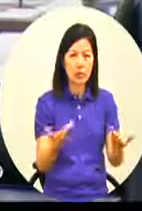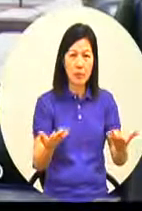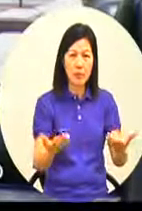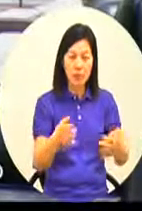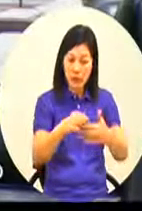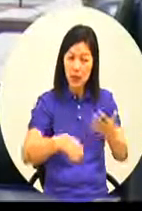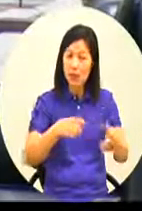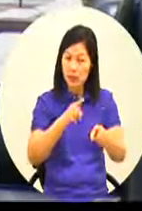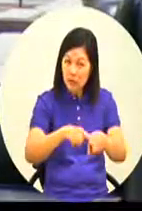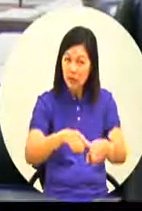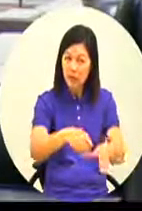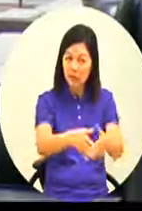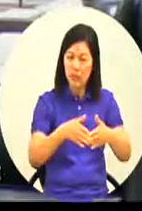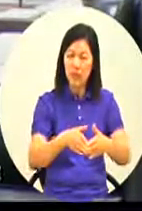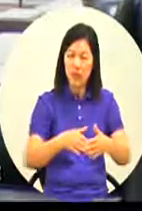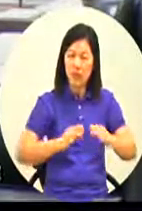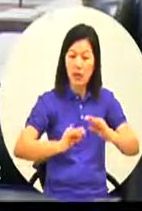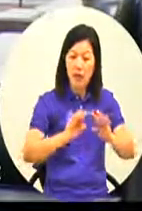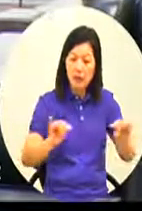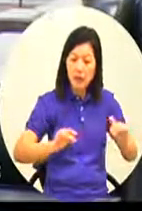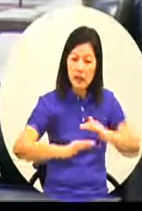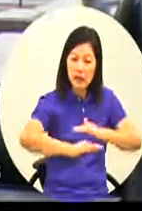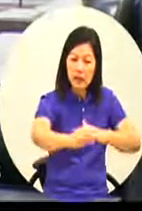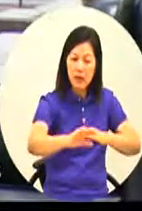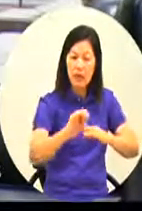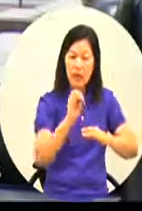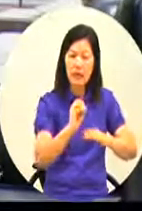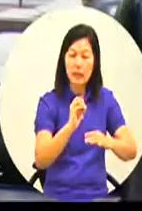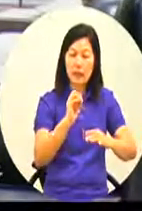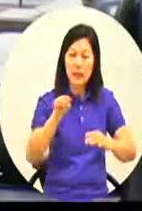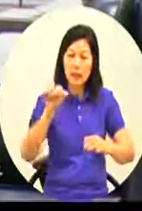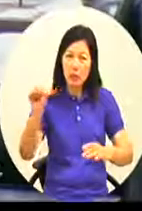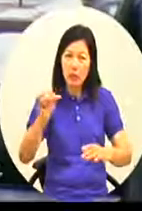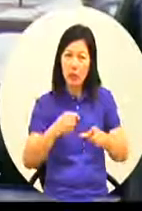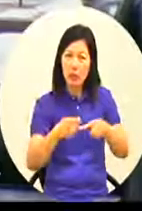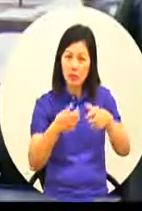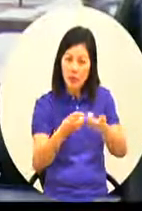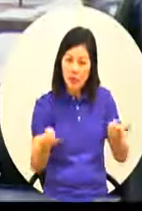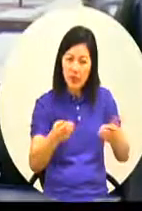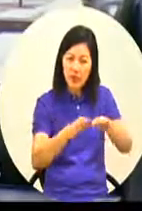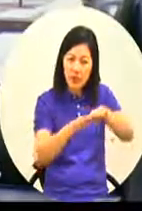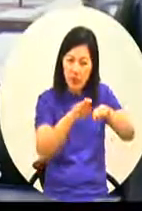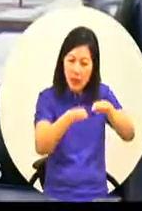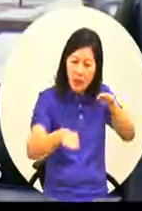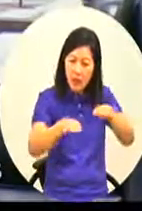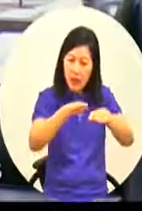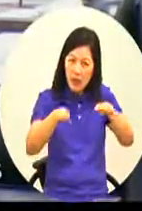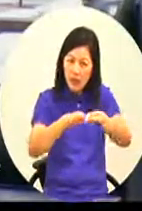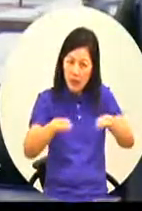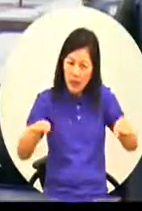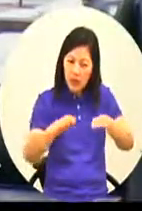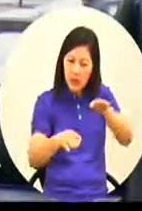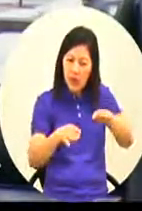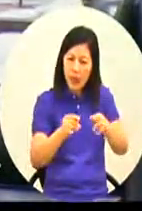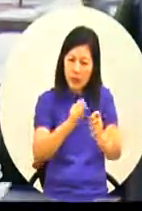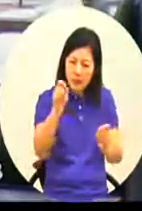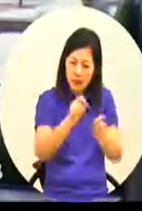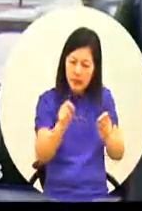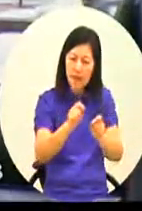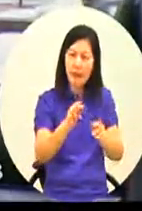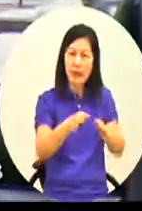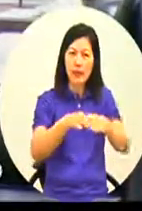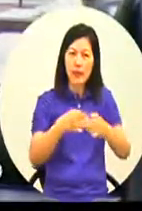就是要怎么样啊？跟地面上面相差0.5公分啊，什么之类的啊，吼，平，外平啦，爱去牛啦，冲啥好，这